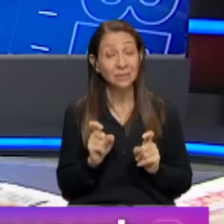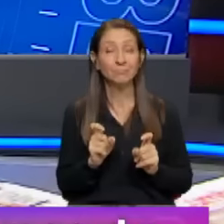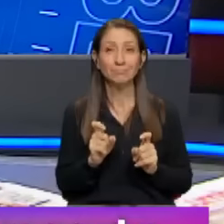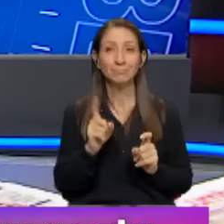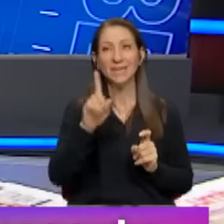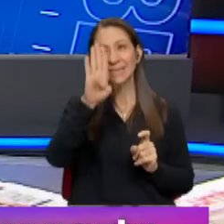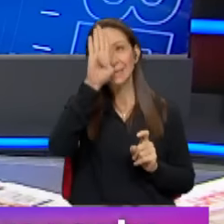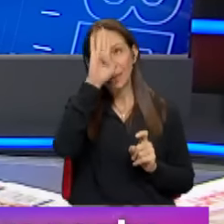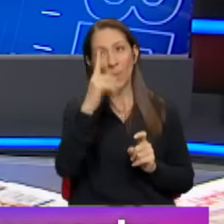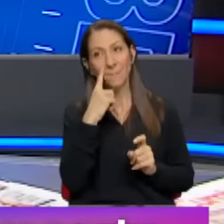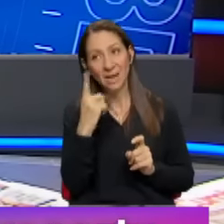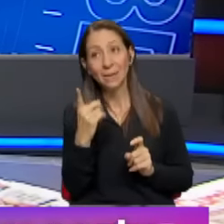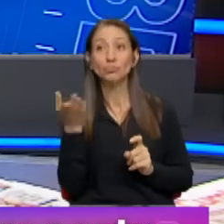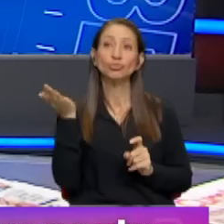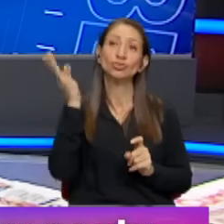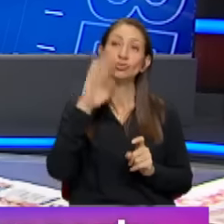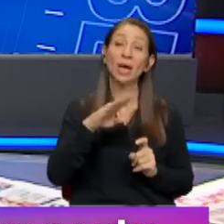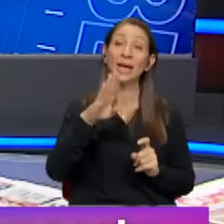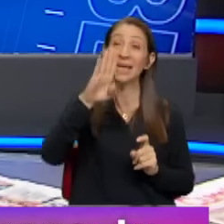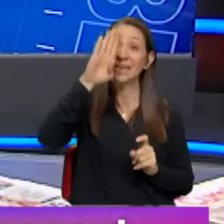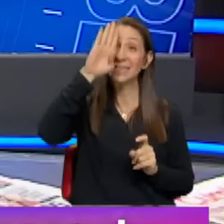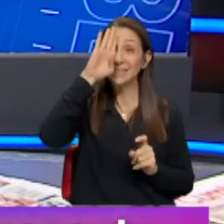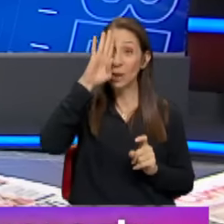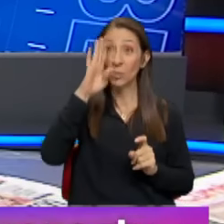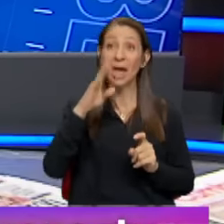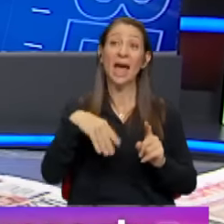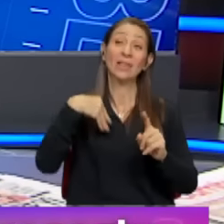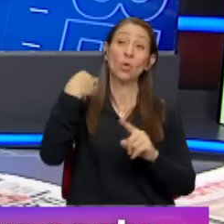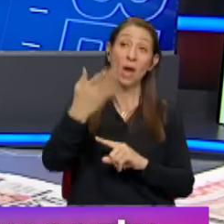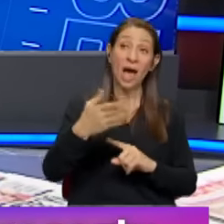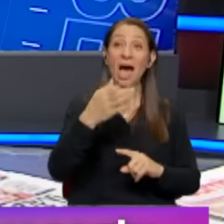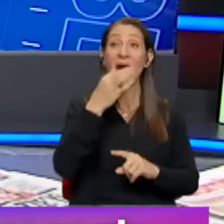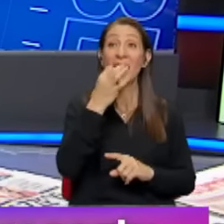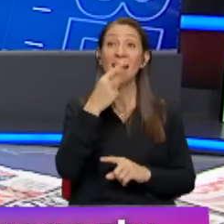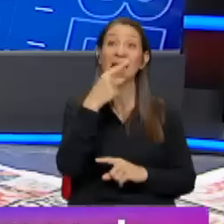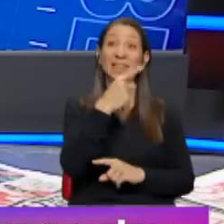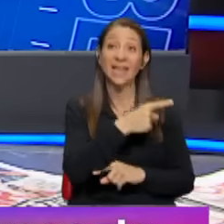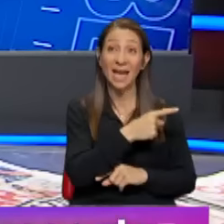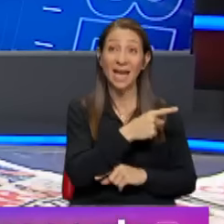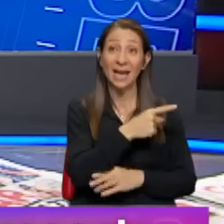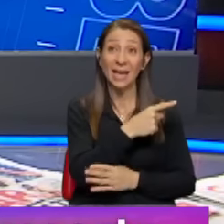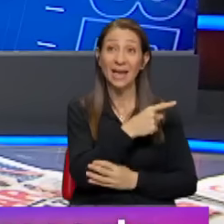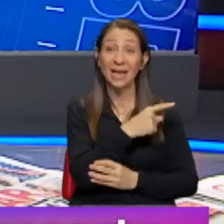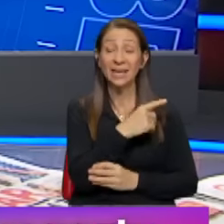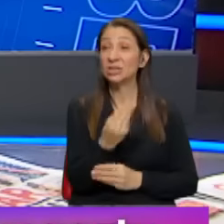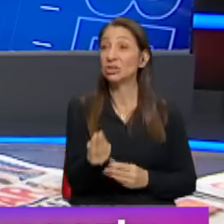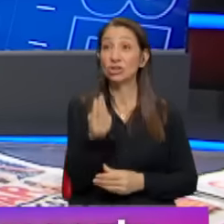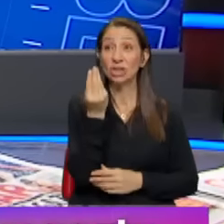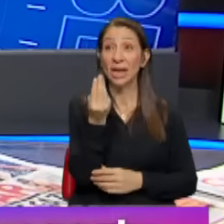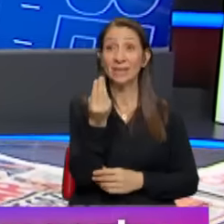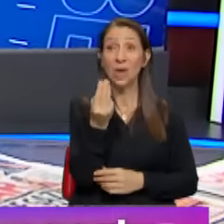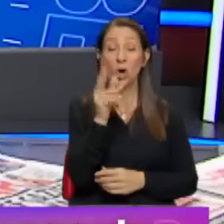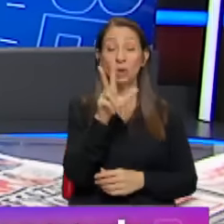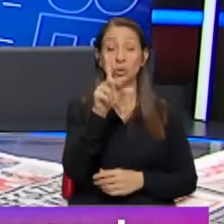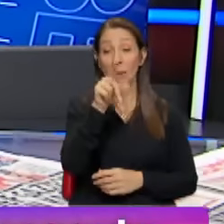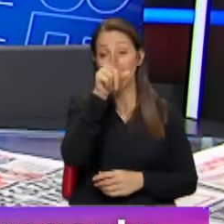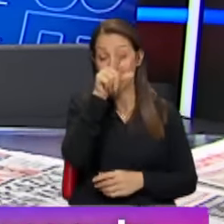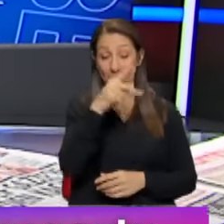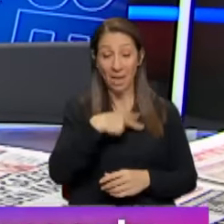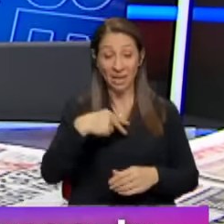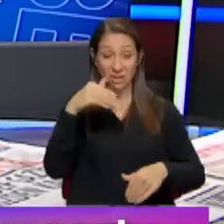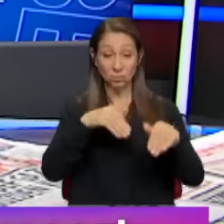Bir İstanbul'a bakalım. Sonra İstanbul'un ardından Ankara'da karşımıza çıkan, 31 Mart